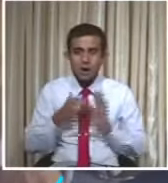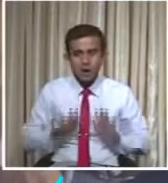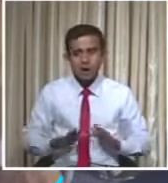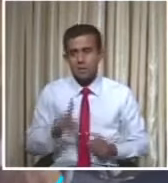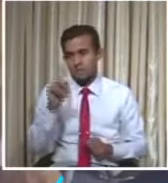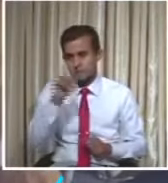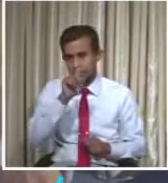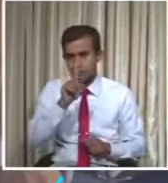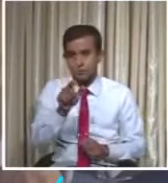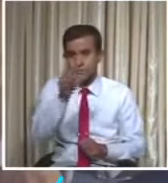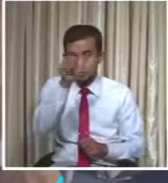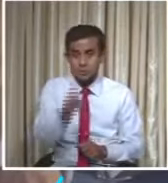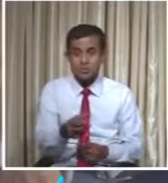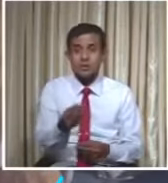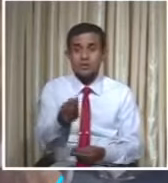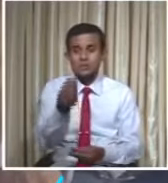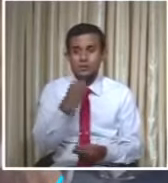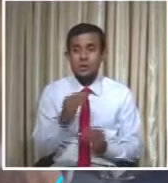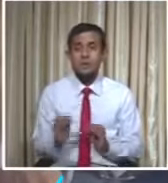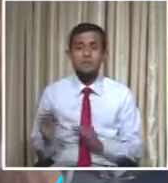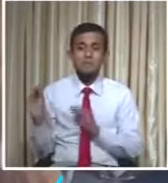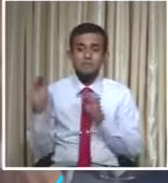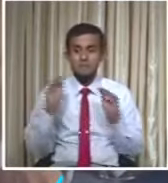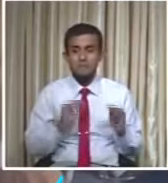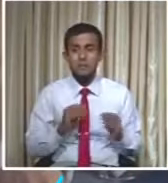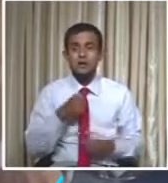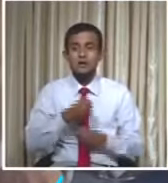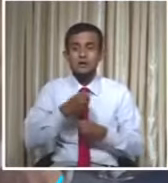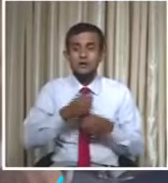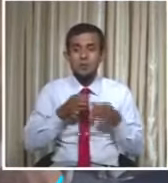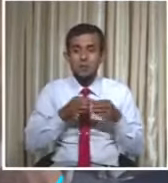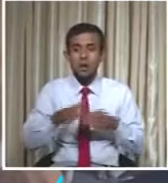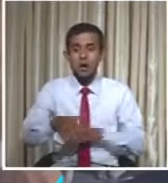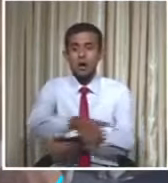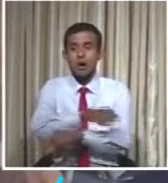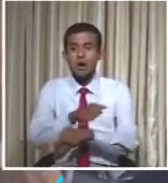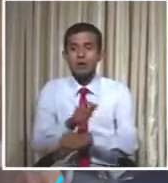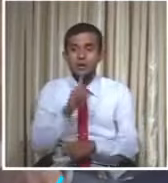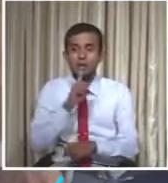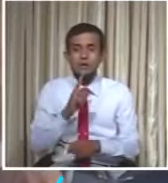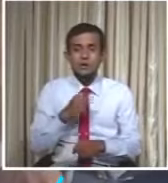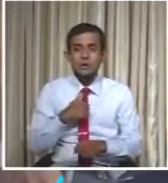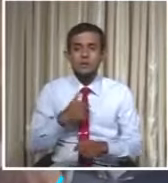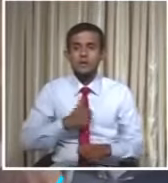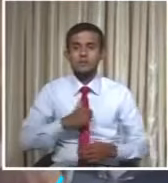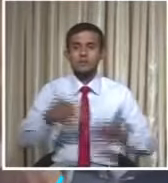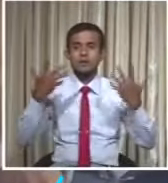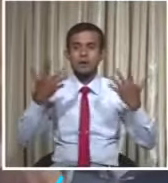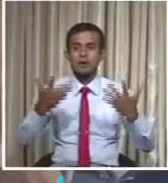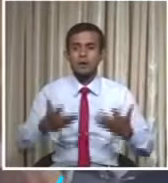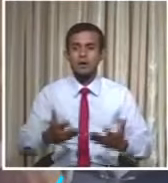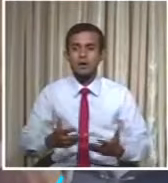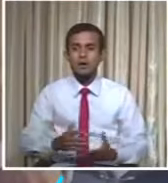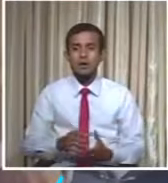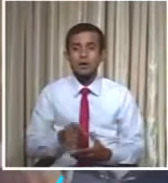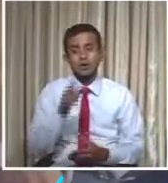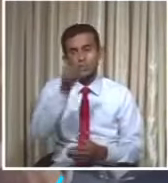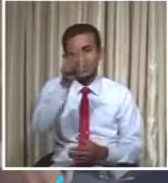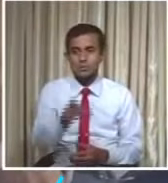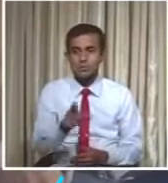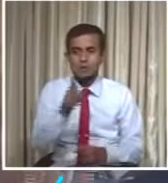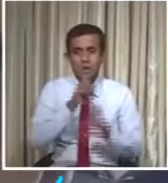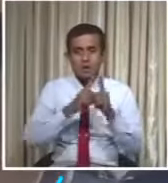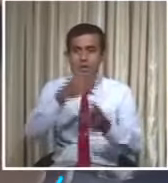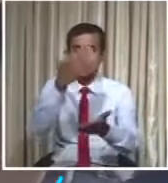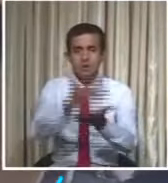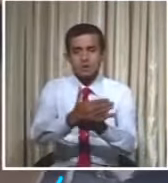फलवेनियम उबतुमा ये इलीम लबादुन्नट पस्से आंडु पक्षे प्रधान संविधायक तुमा किव अपि एकट विरुद्धाय कियला ए वेलावेदी उबतुमा मगे कथाव